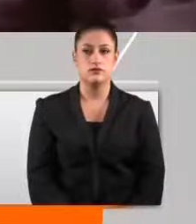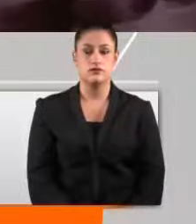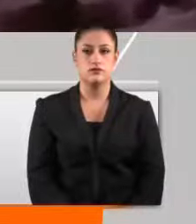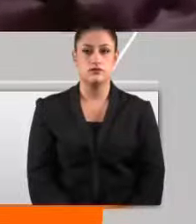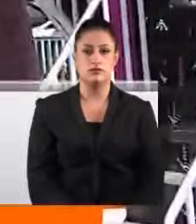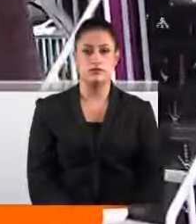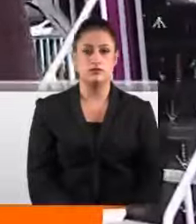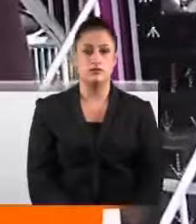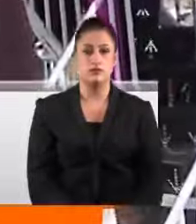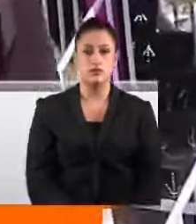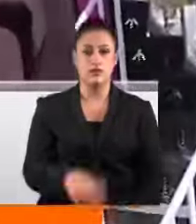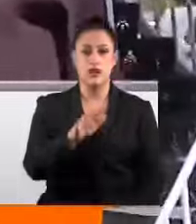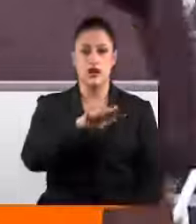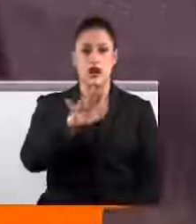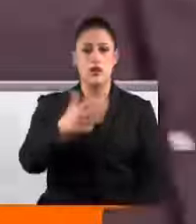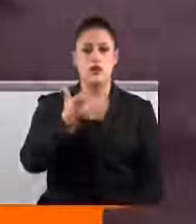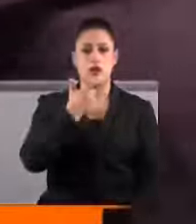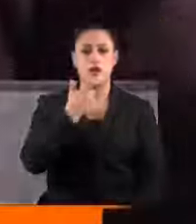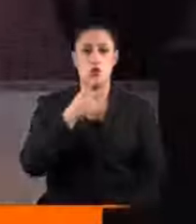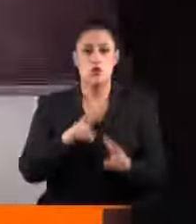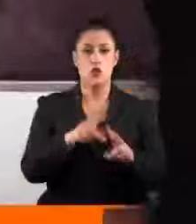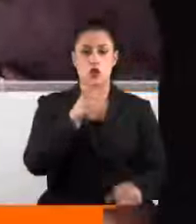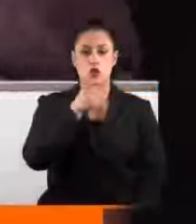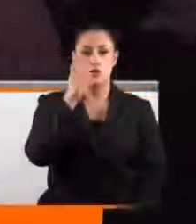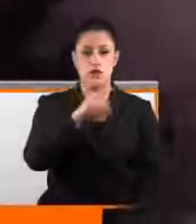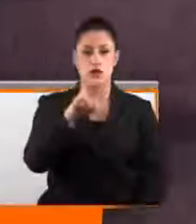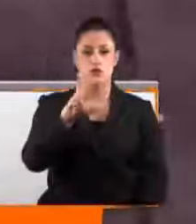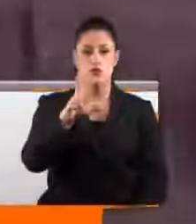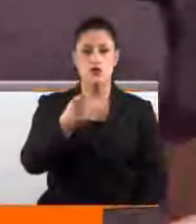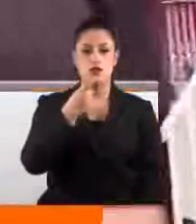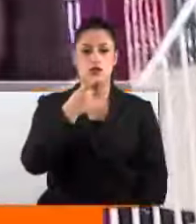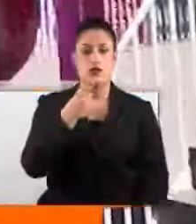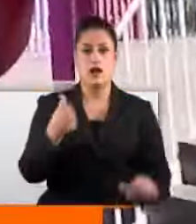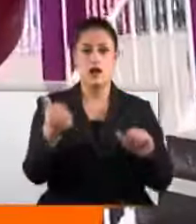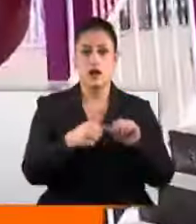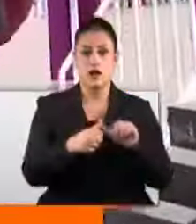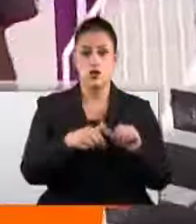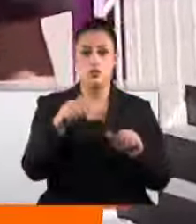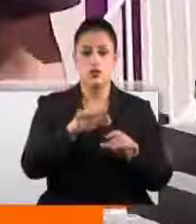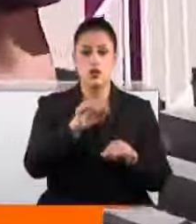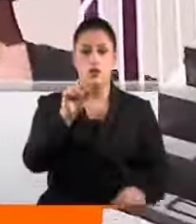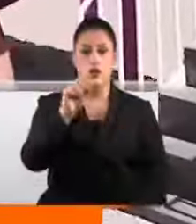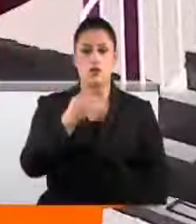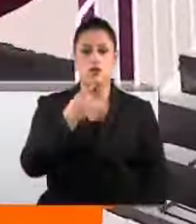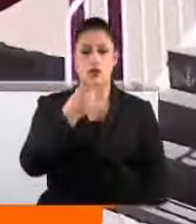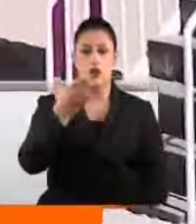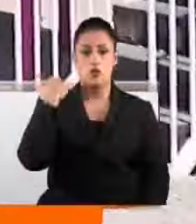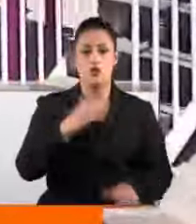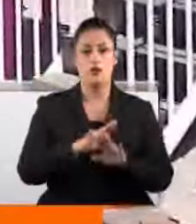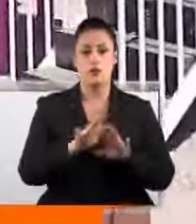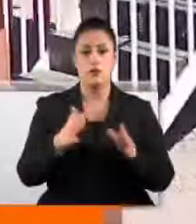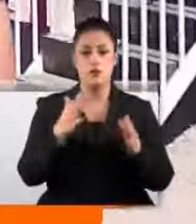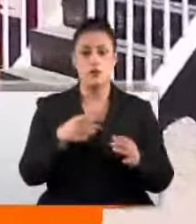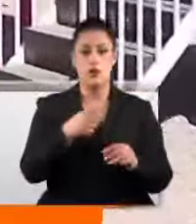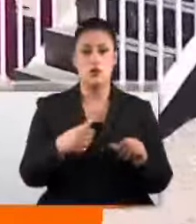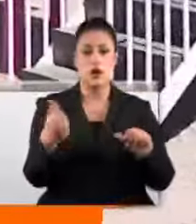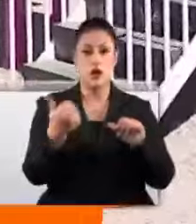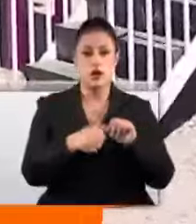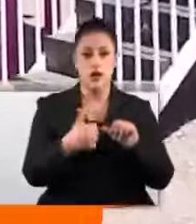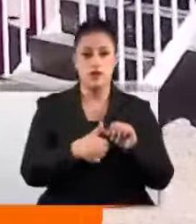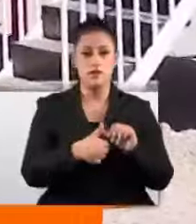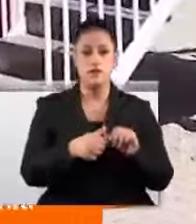hanımefendiyi geçindiriyorum. 55 yaşındaki Murat Erdem 23 yıllık evliliğini bundan tam 11 sene önce bitirdi. Ancak o evliliği Murat